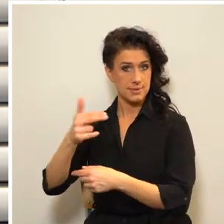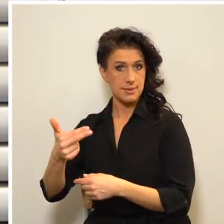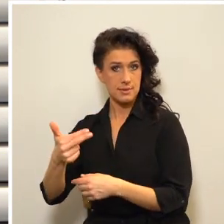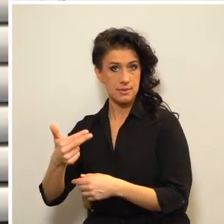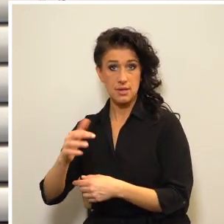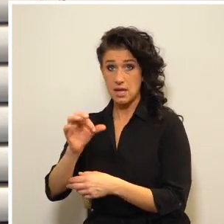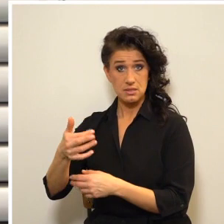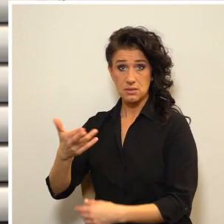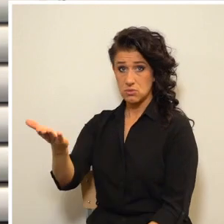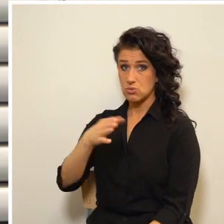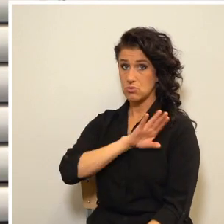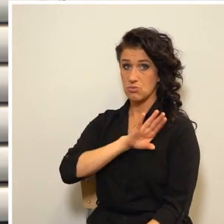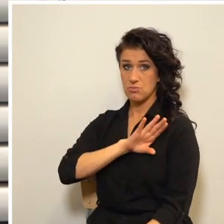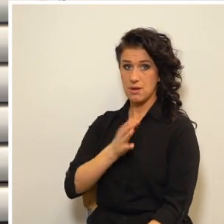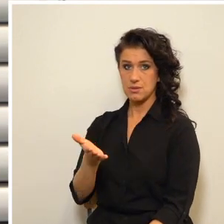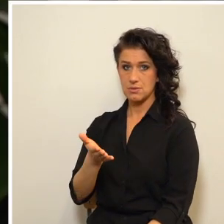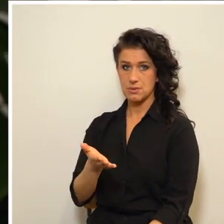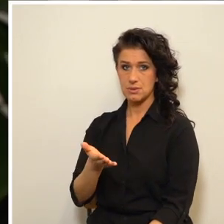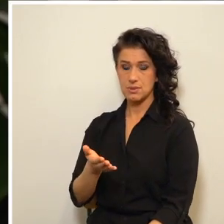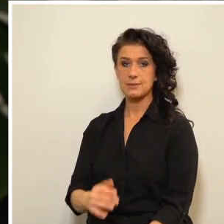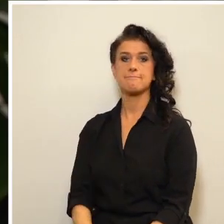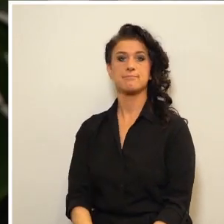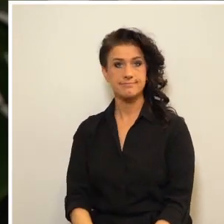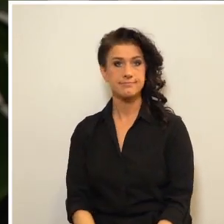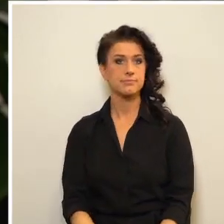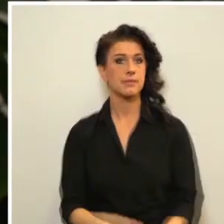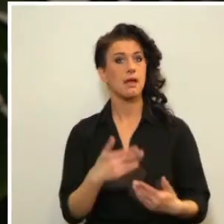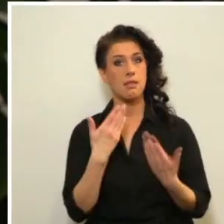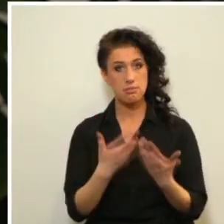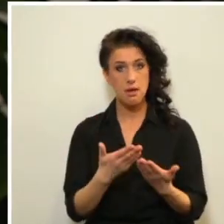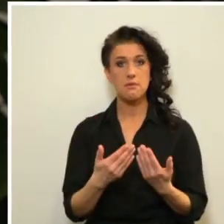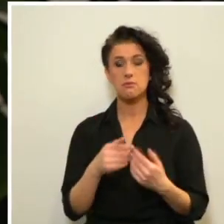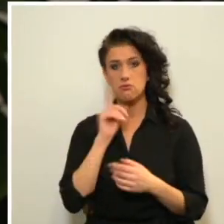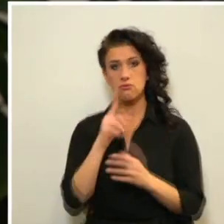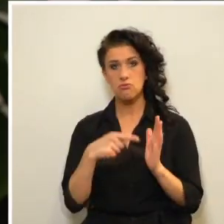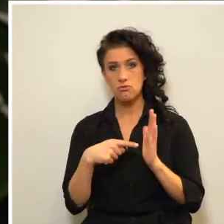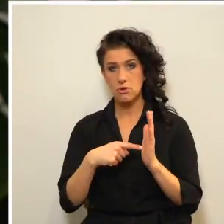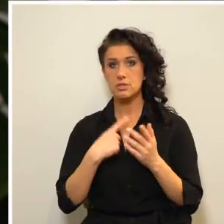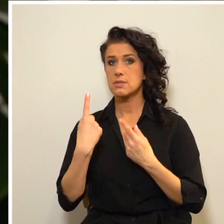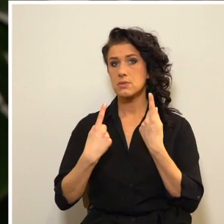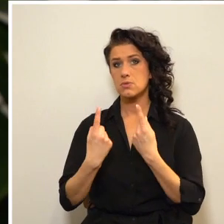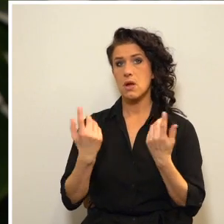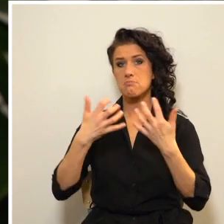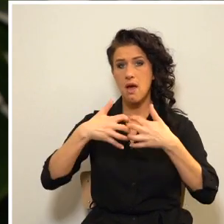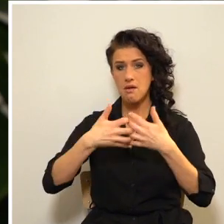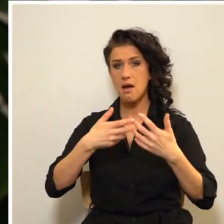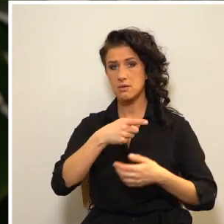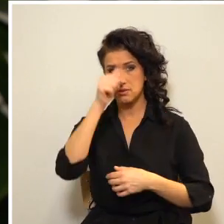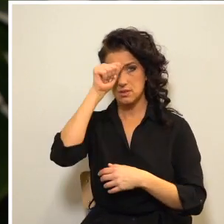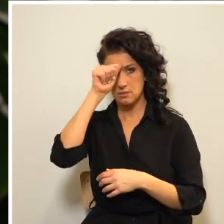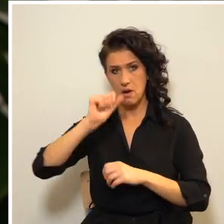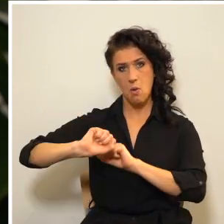nie wierzył ale żył żył dla niej w takich sytuacjach uruchamiamy mechanizmy obronne takie